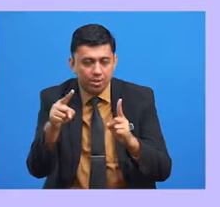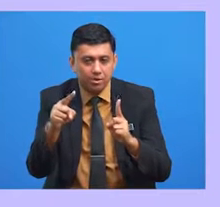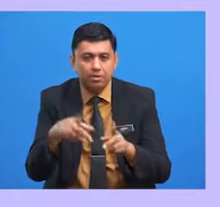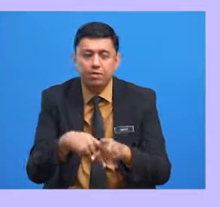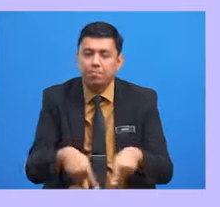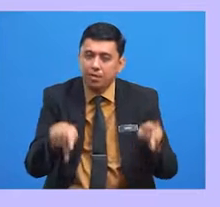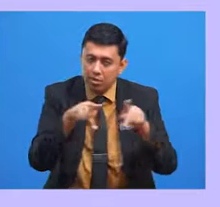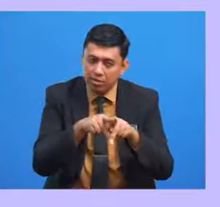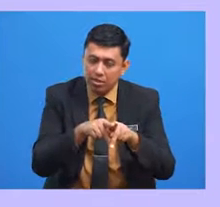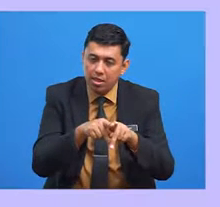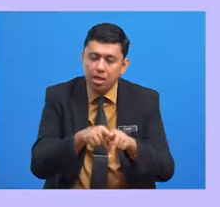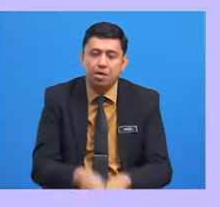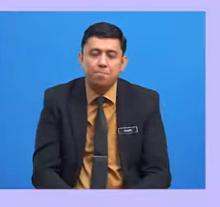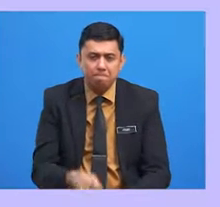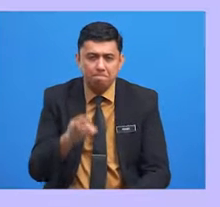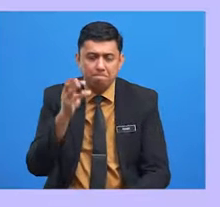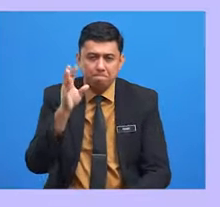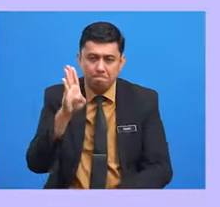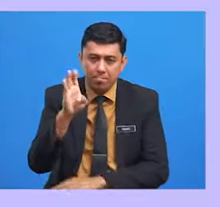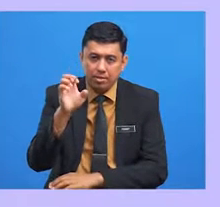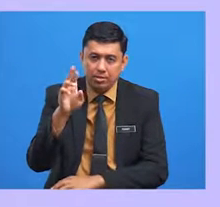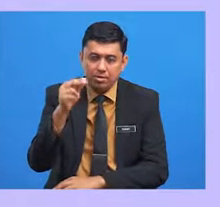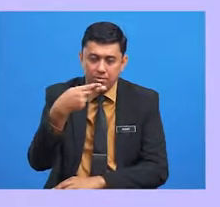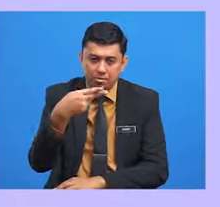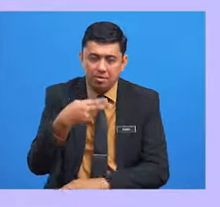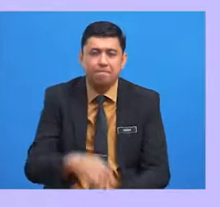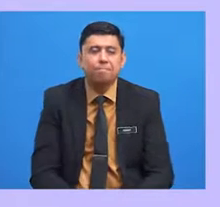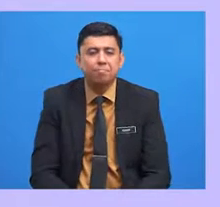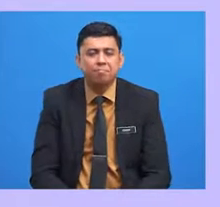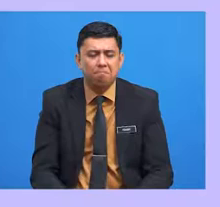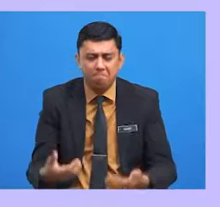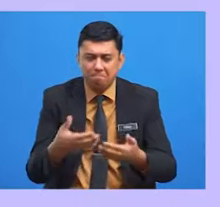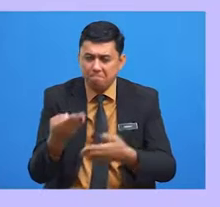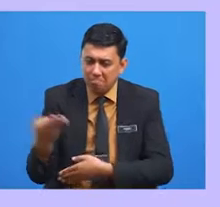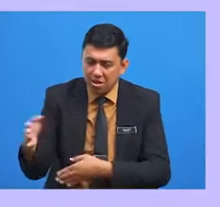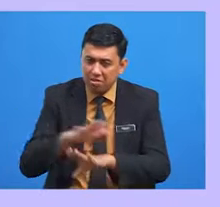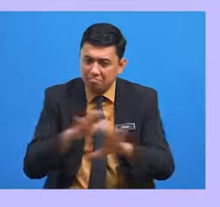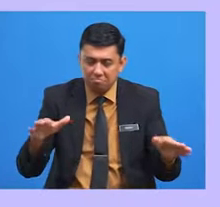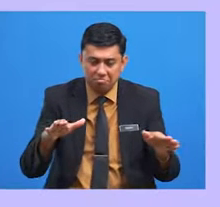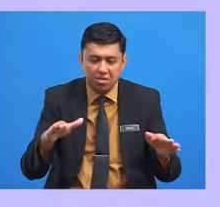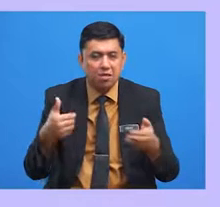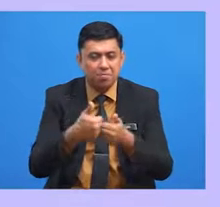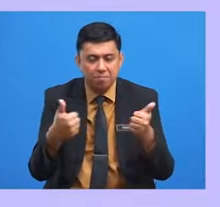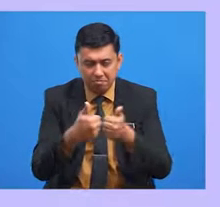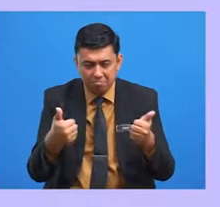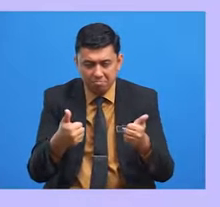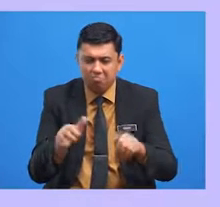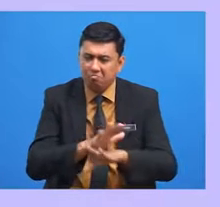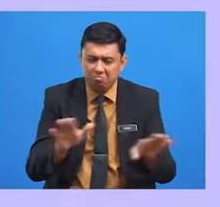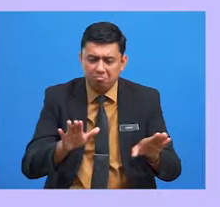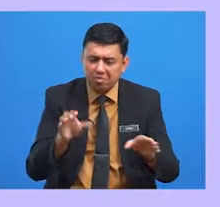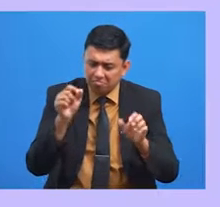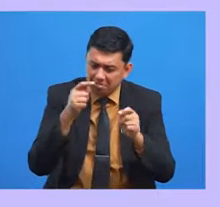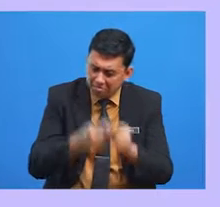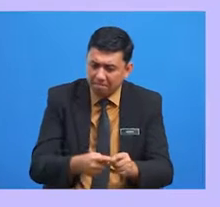keperluan seperti beras merupakan barang tak anjal. Pengguna tetap membeli walaupun harganya